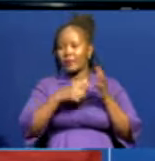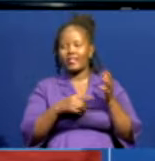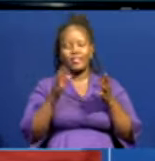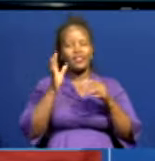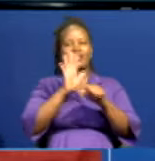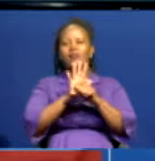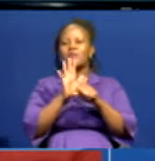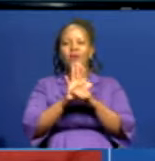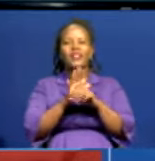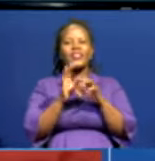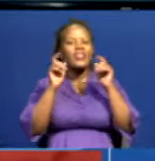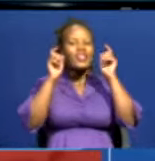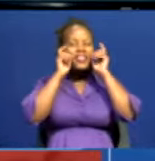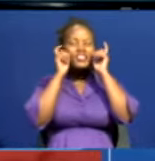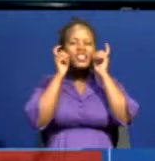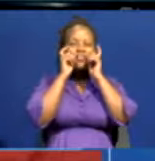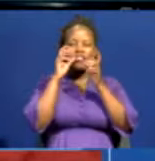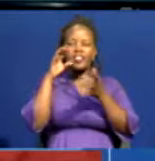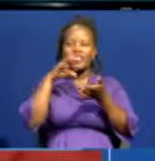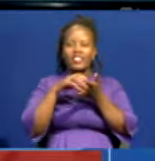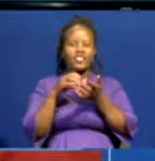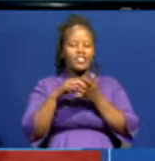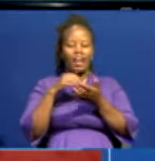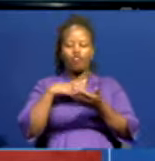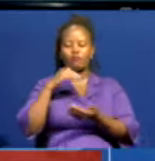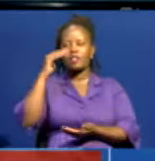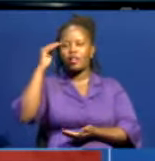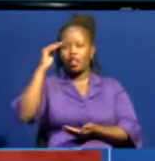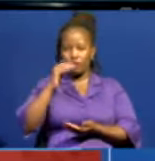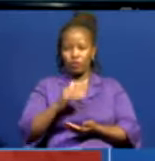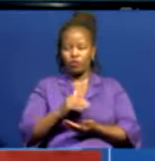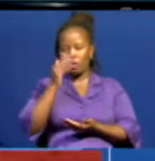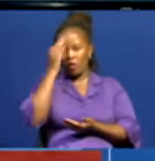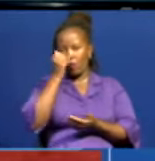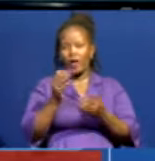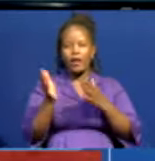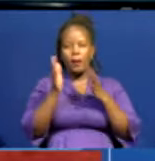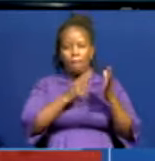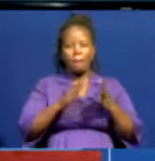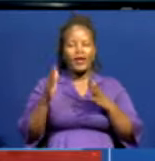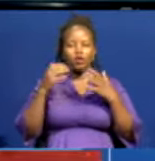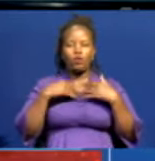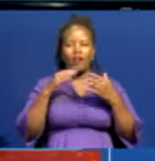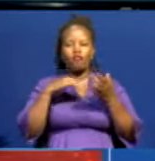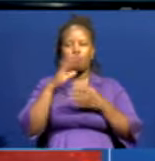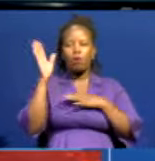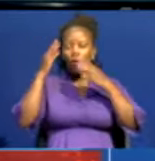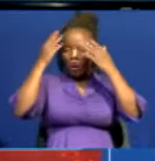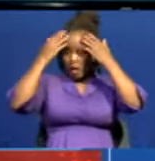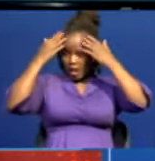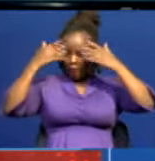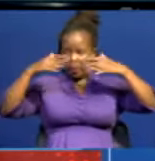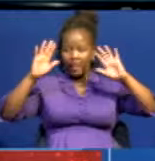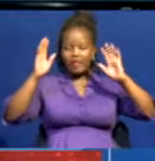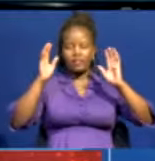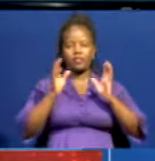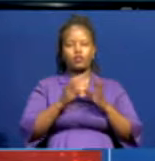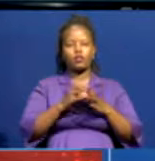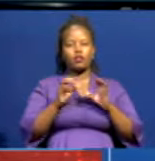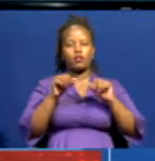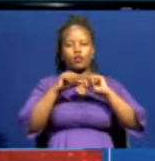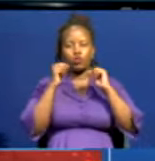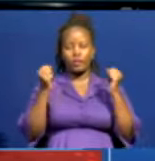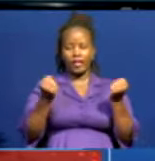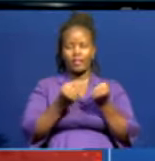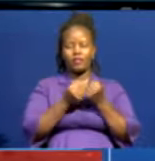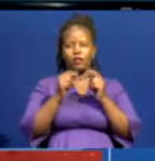katika kaunti hiyo vimepungua kutokana na mipango ya kuwahamasisha jamii ama kuihamasisha jamii